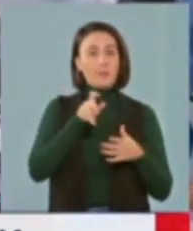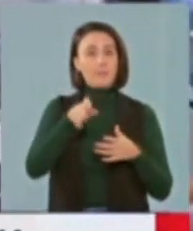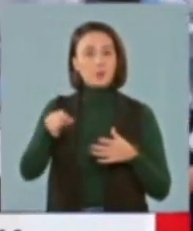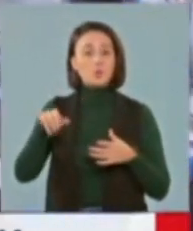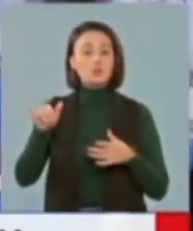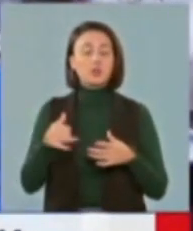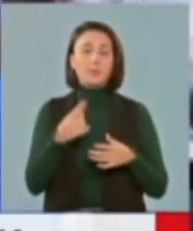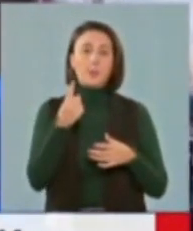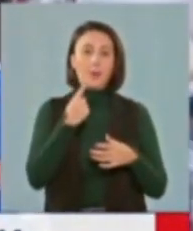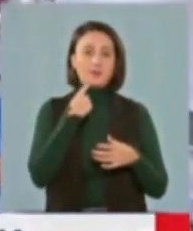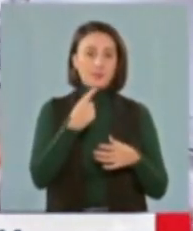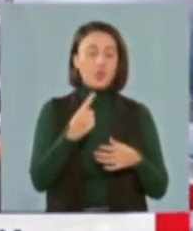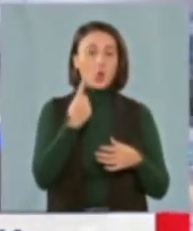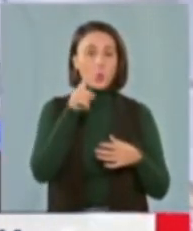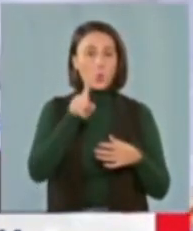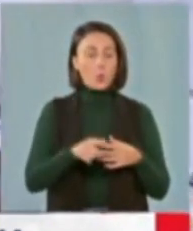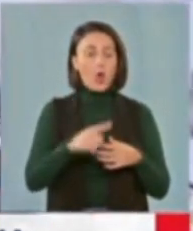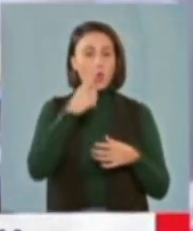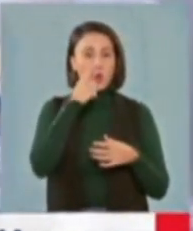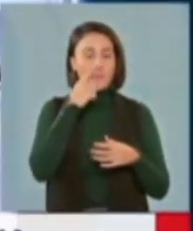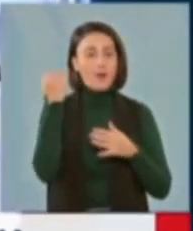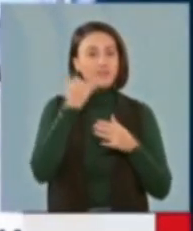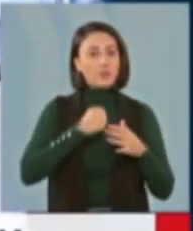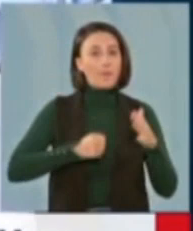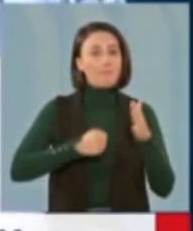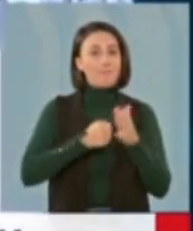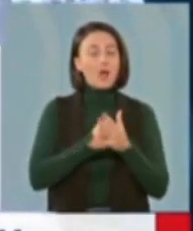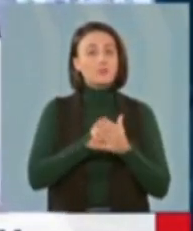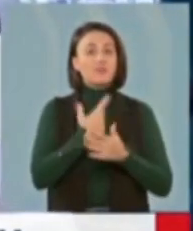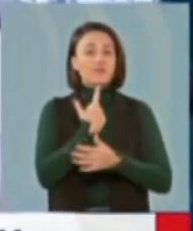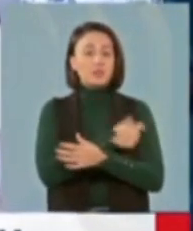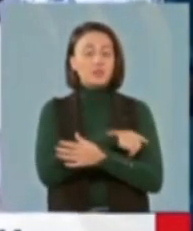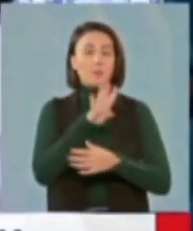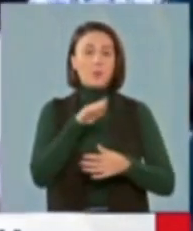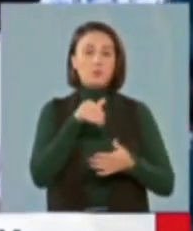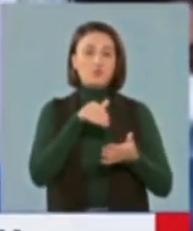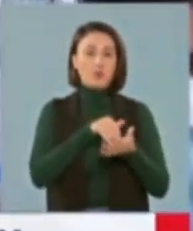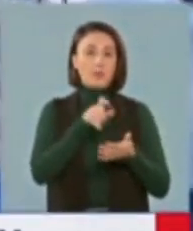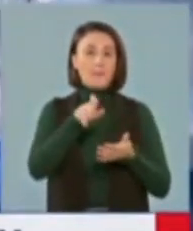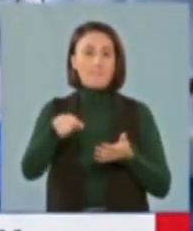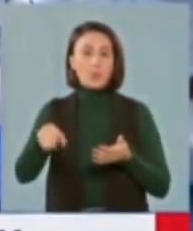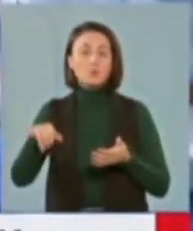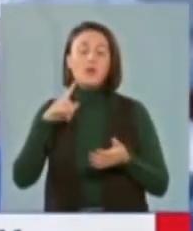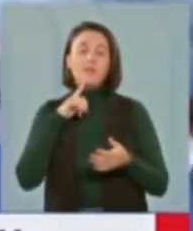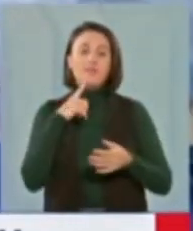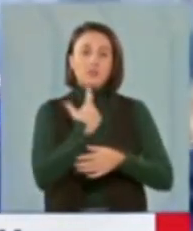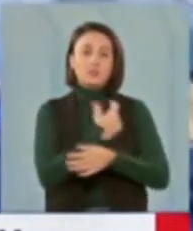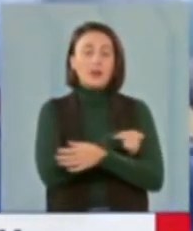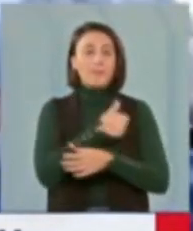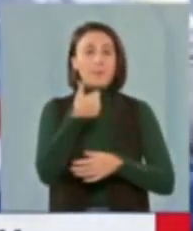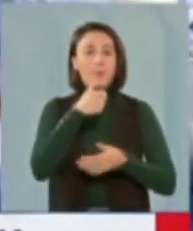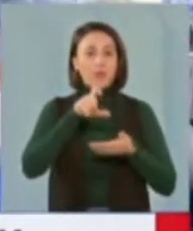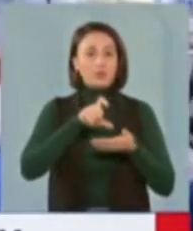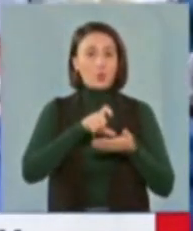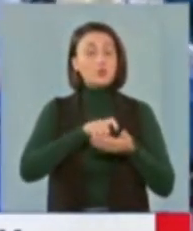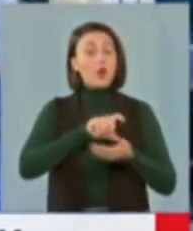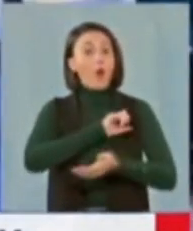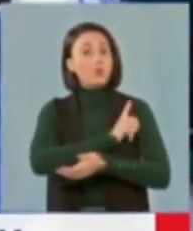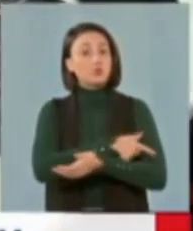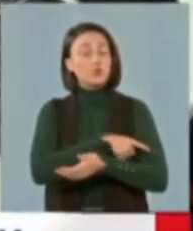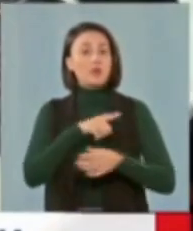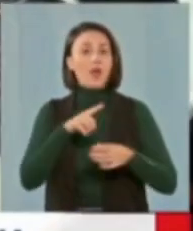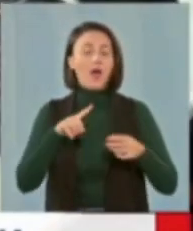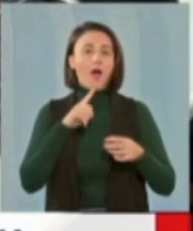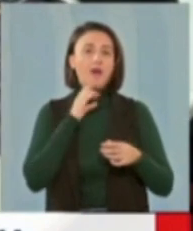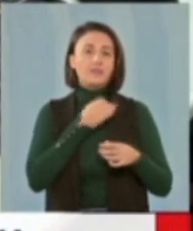de persoane iar prima săptămână a lunii noiembrie a venit cu un record de vaccinați 40.000 de persoane imunizate cu prima doză autoritățile